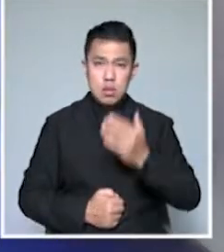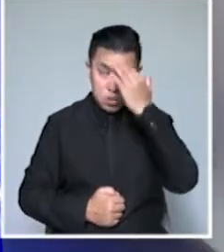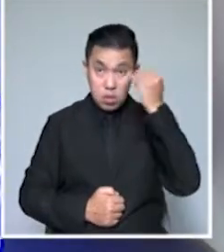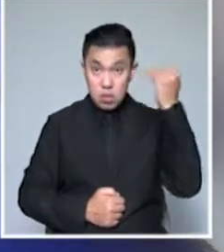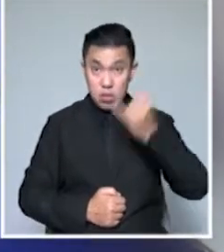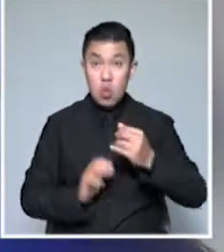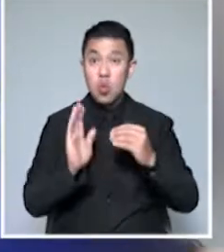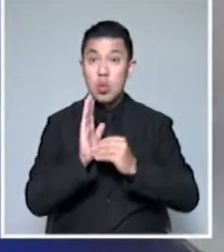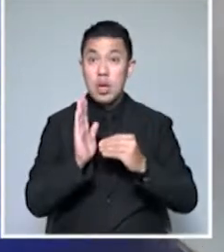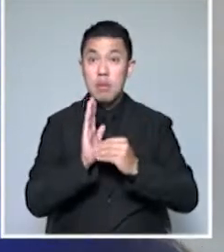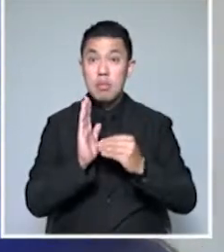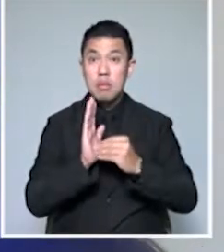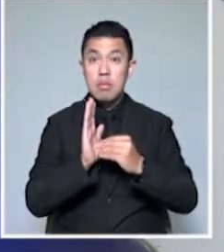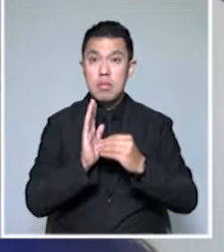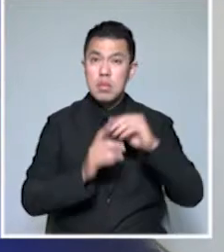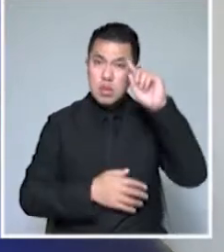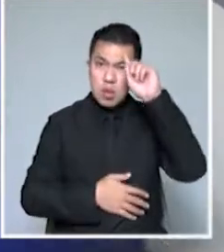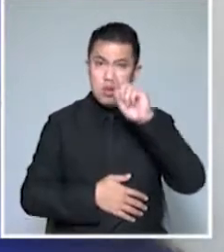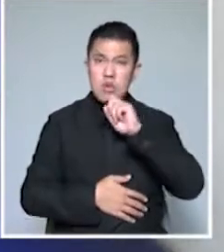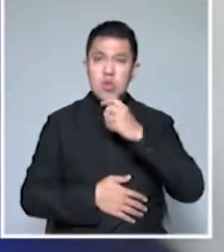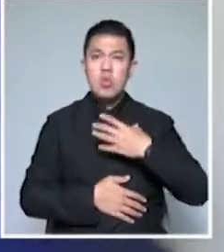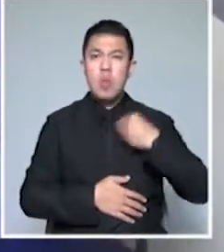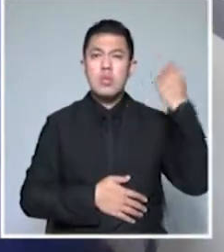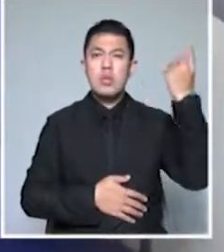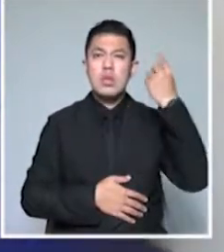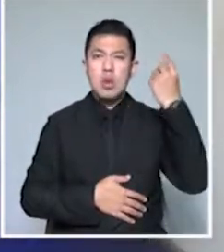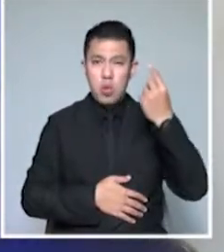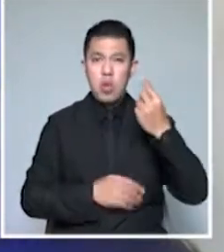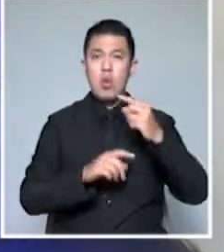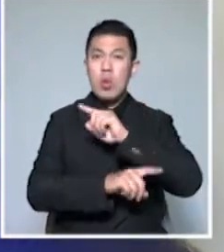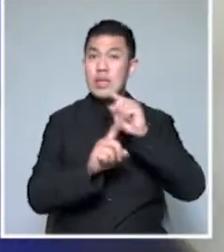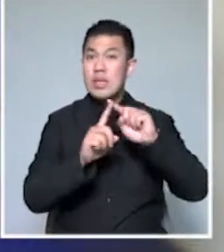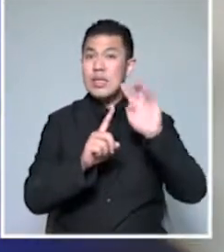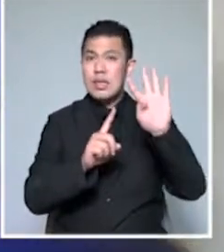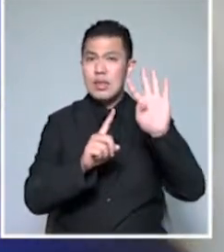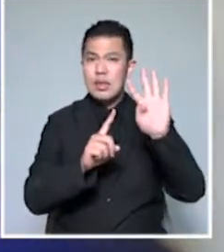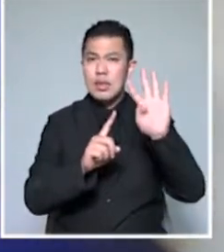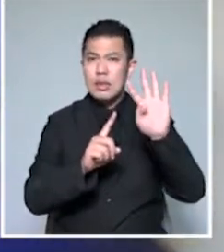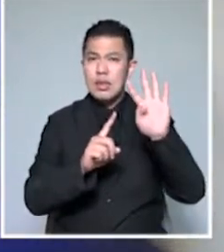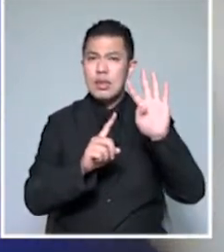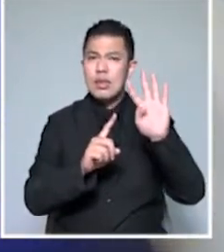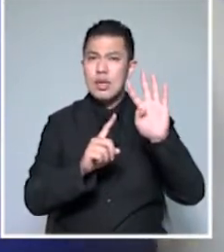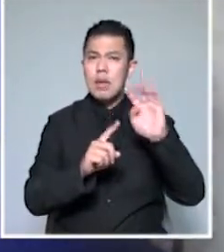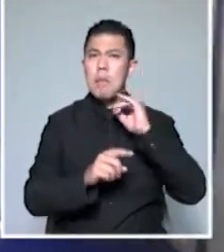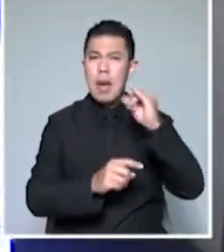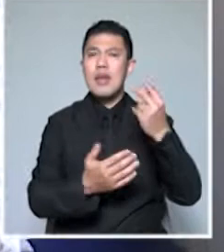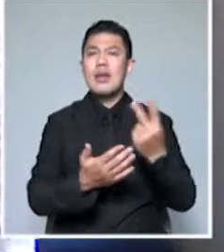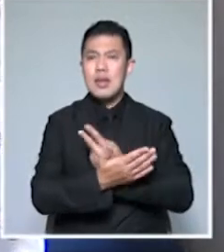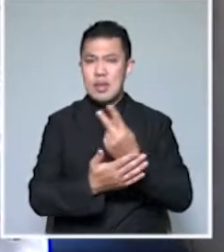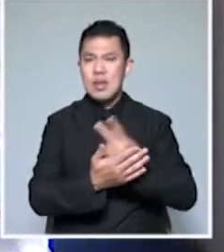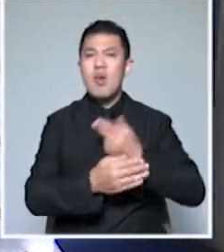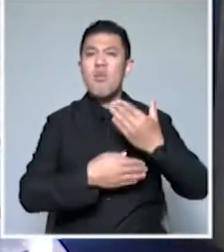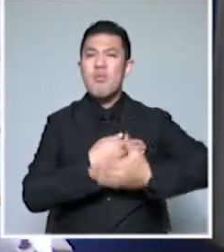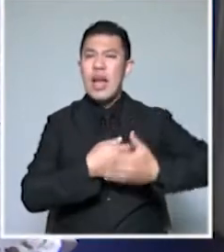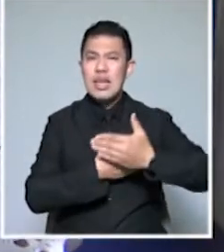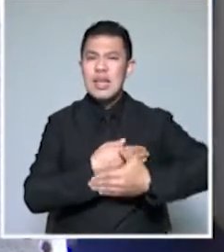พก็วันเสาร์อาทิตย์ชอบไปเที่ยวแล้วเมื่อวันที่4ก็ไปเมืองกาญรถไฟ